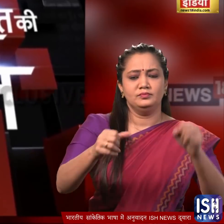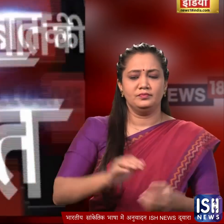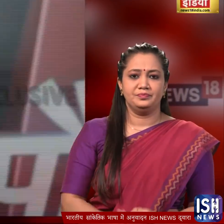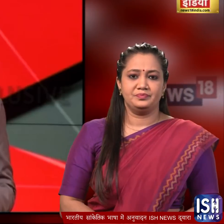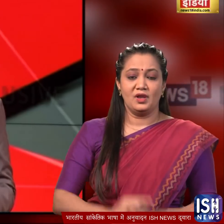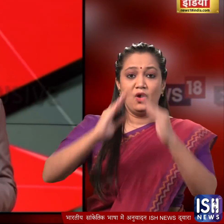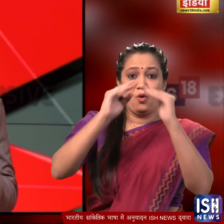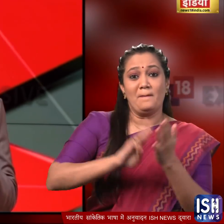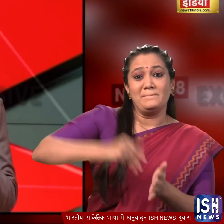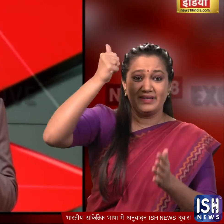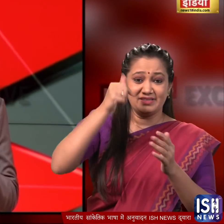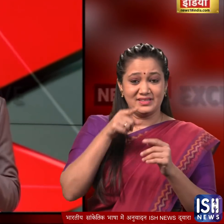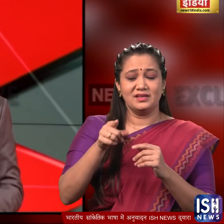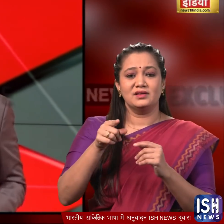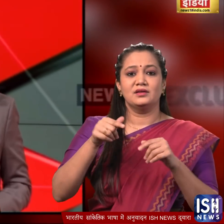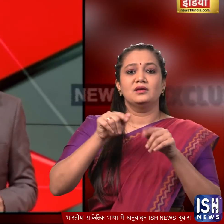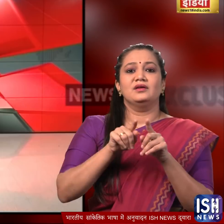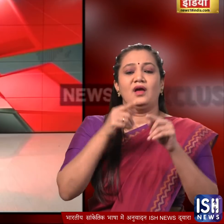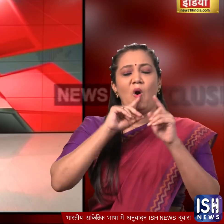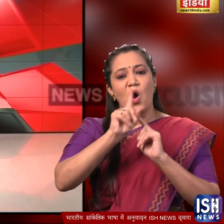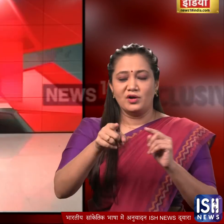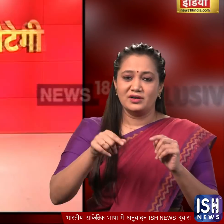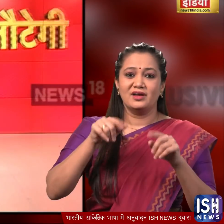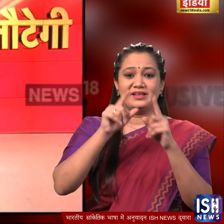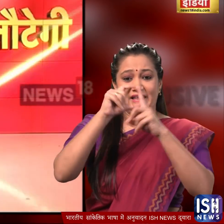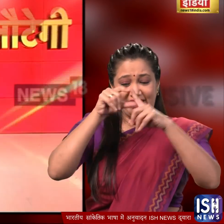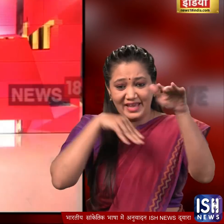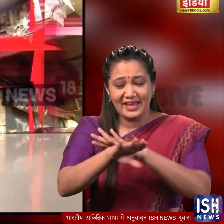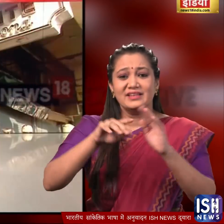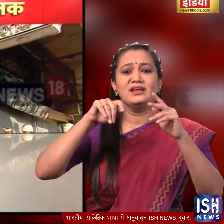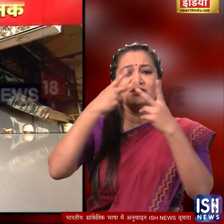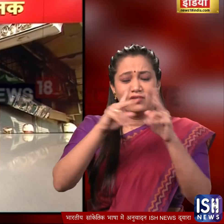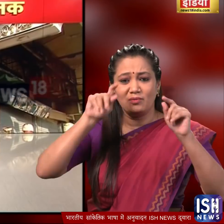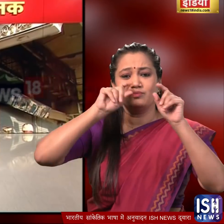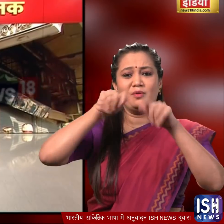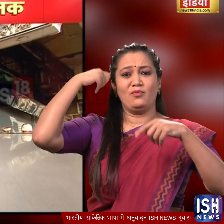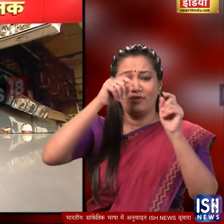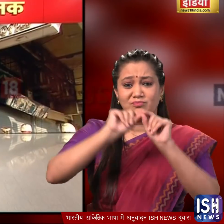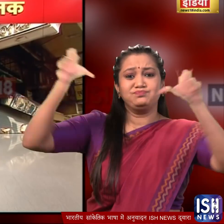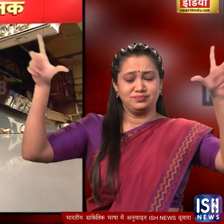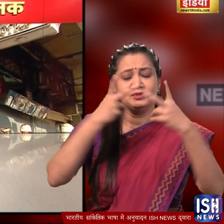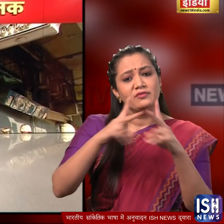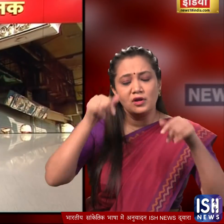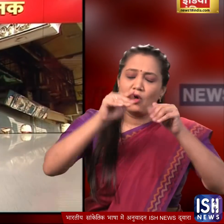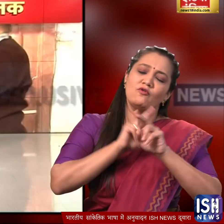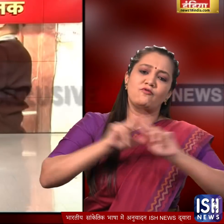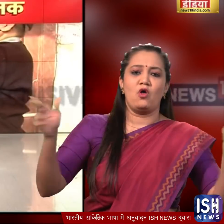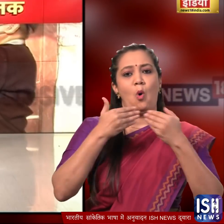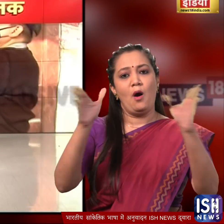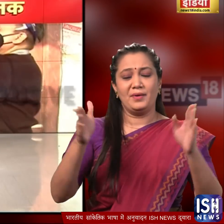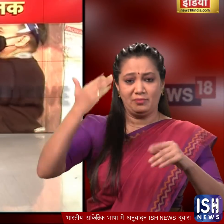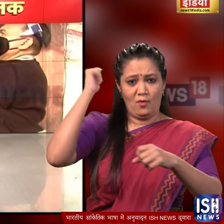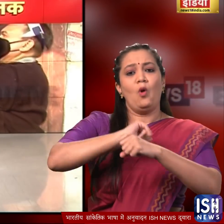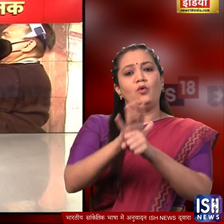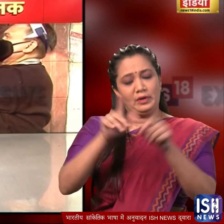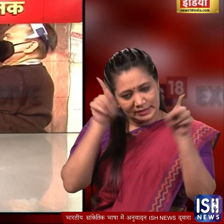गृह मंत्रालय के आदेश के बाद अब दिल्ली के सिनेमाघर भी 100% दर्शकों की क्षमता के साथ खोल दिए गए। हालांकि वहां कोरोना से बचाव के लिए अब तक जो नियम